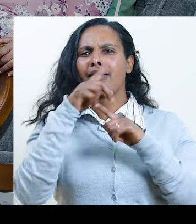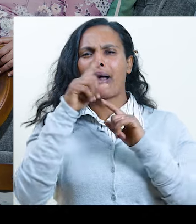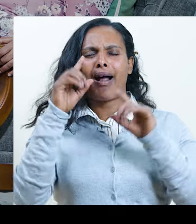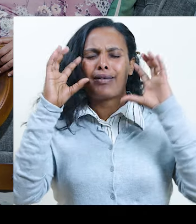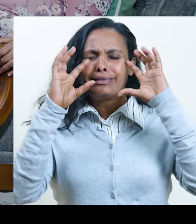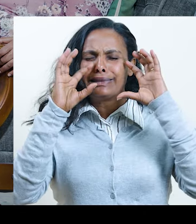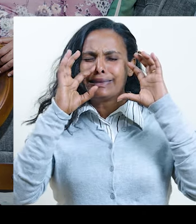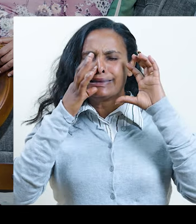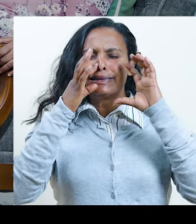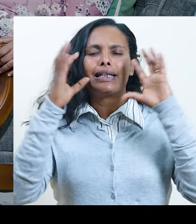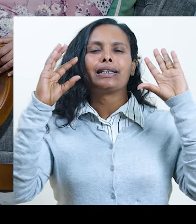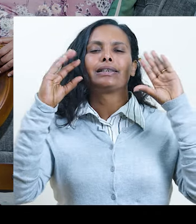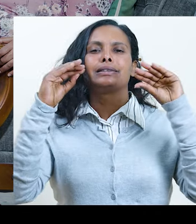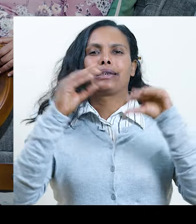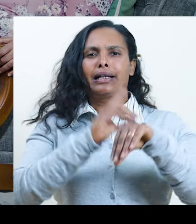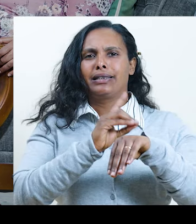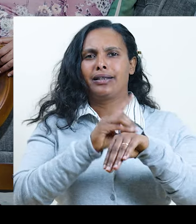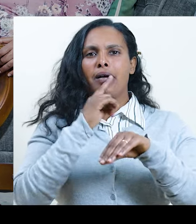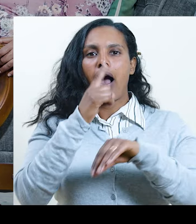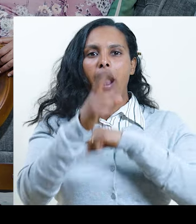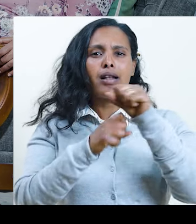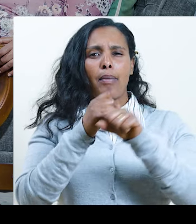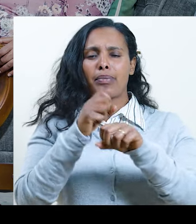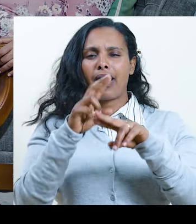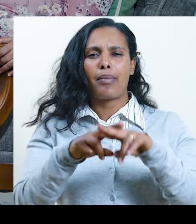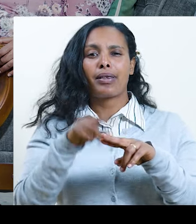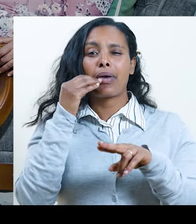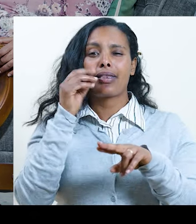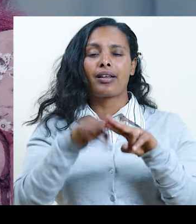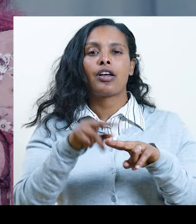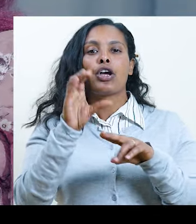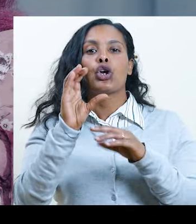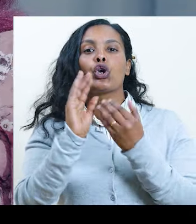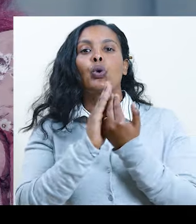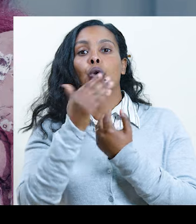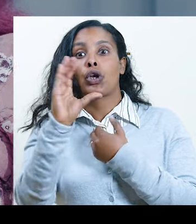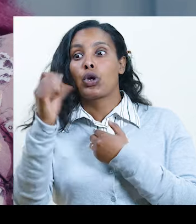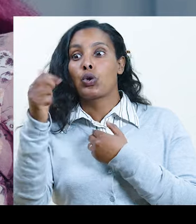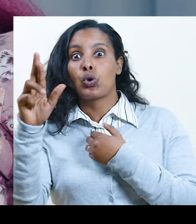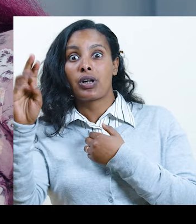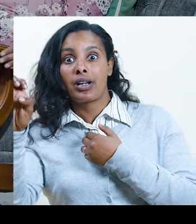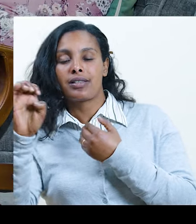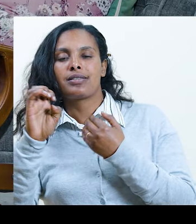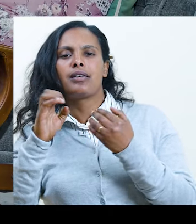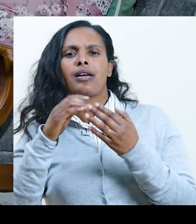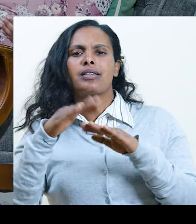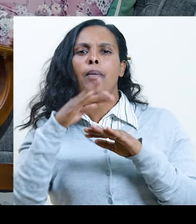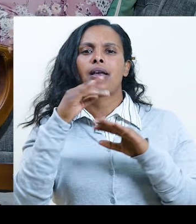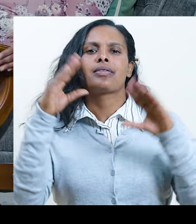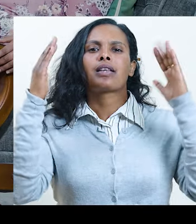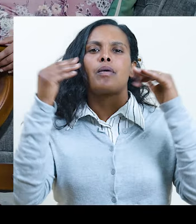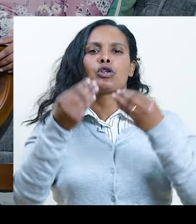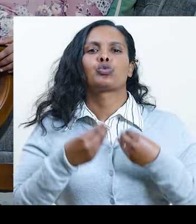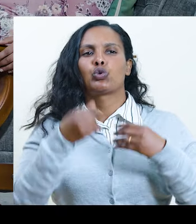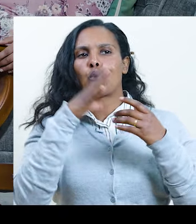የሚያስቆርጥ ሐኪም ገጠመኝ። ቤቴ ለአመት ያህል መቀመጥ ቀልድ አይደለም። ኪውር ስመጣ ደግሞ ከዛ በላይ ተስፋ